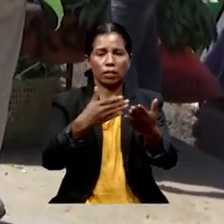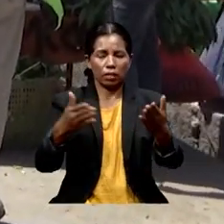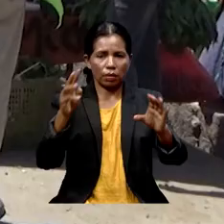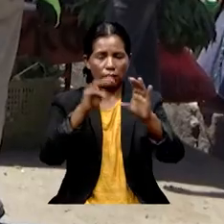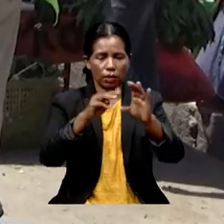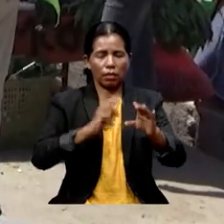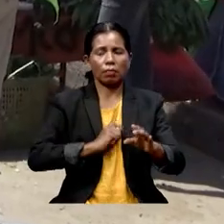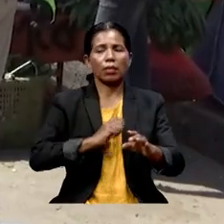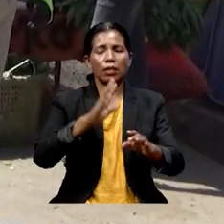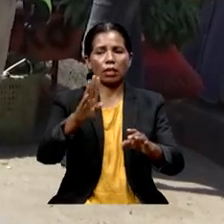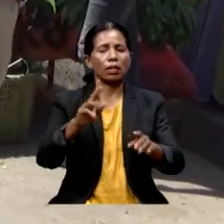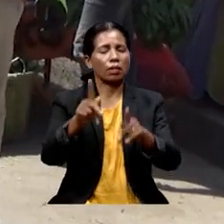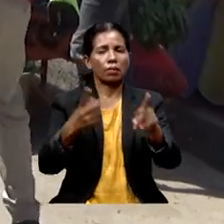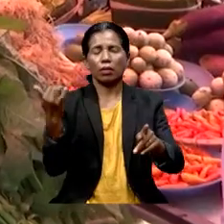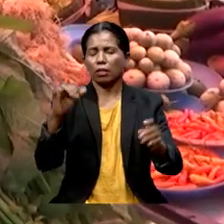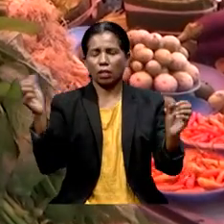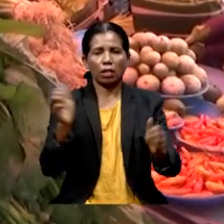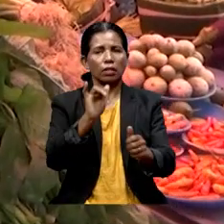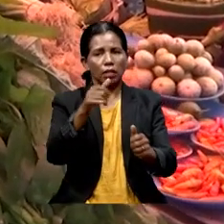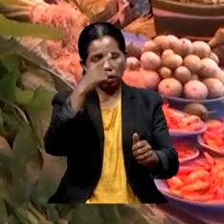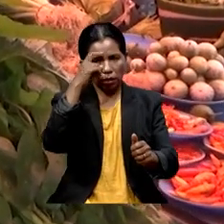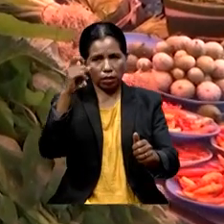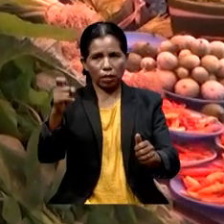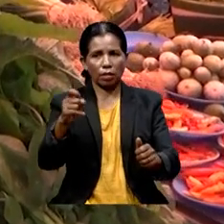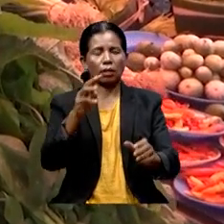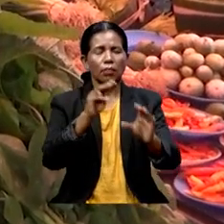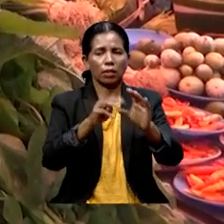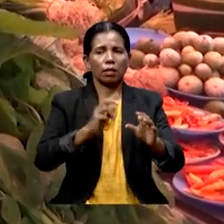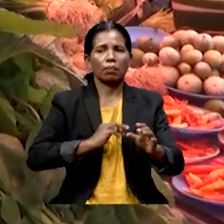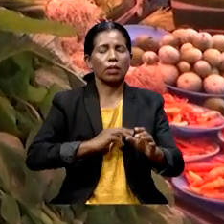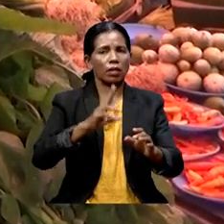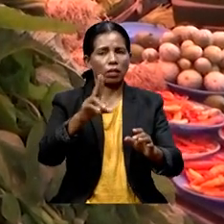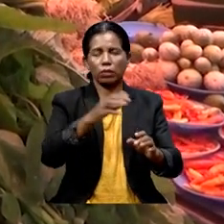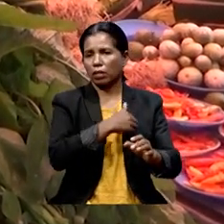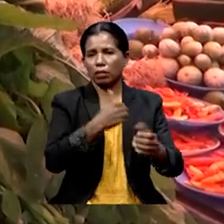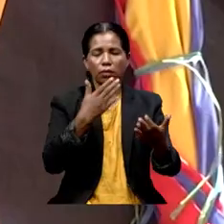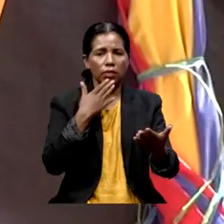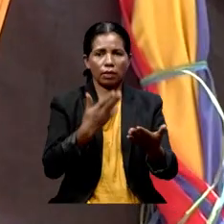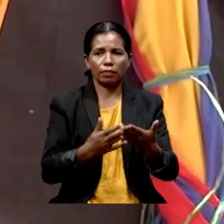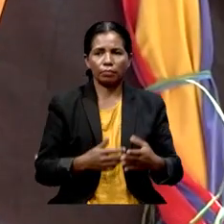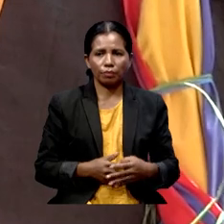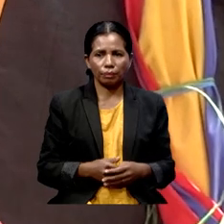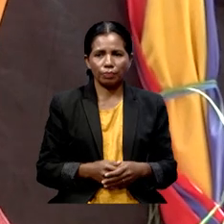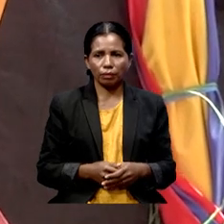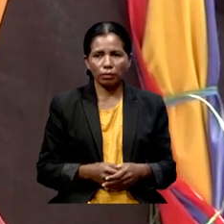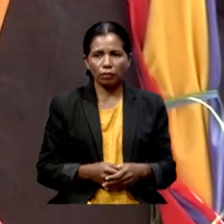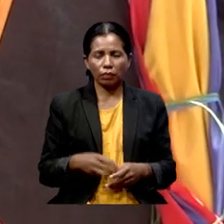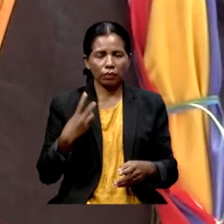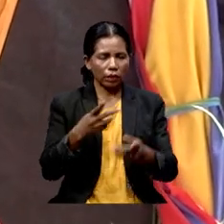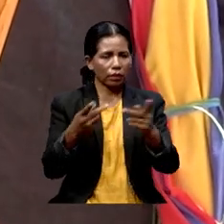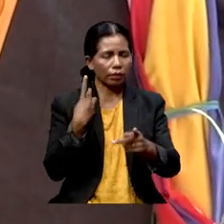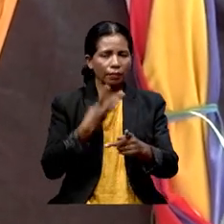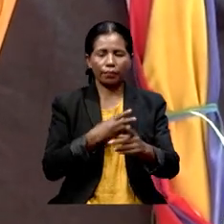merkado manlewana, maibe vendedor sira la concorda, tama kondisang merkado manlewana sedok diak. Manlewana patin ne, satu bami ne lasi bulu bami